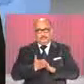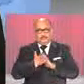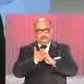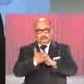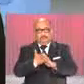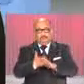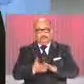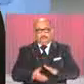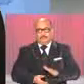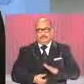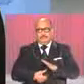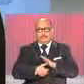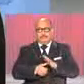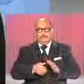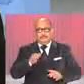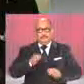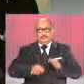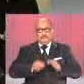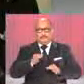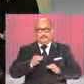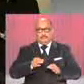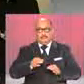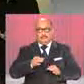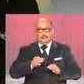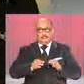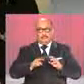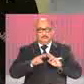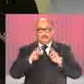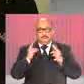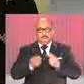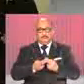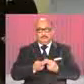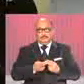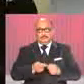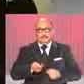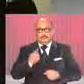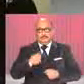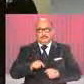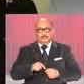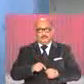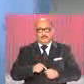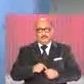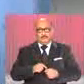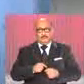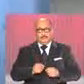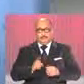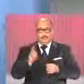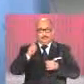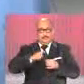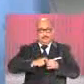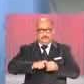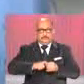هو خيار سلمي لملاحقة من سماهم المجرمين الإسرائيليين قضائيا.